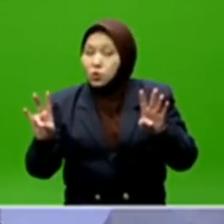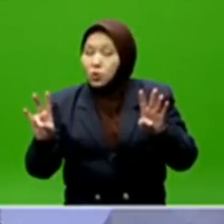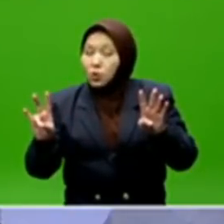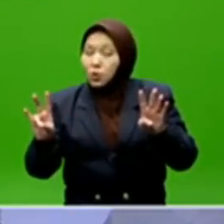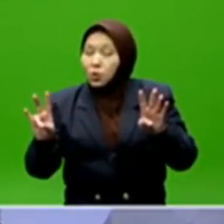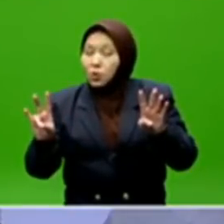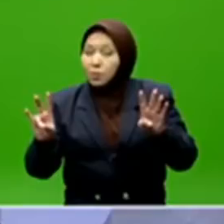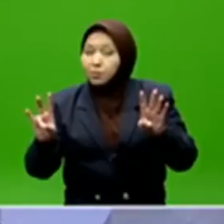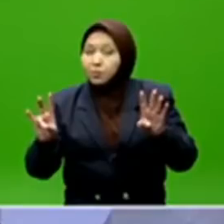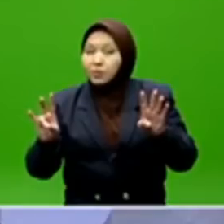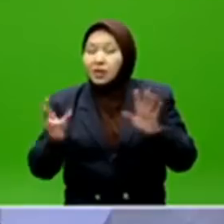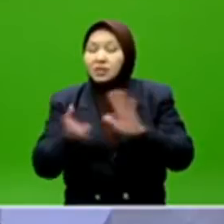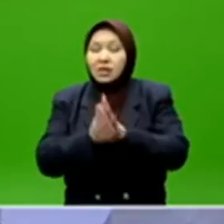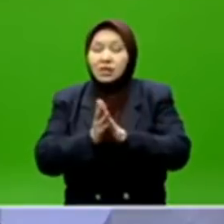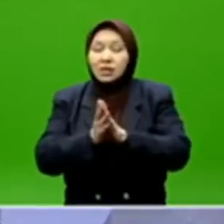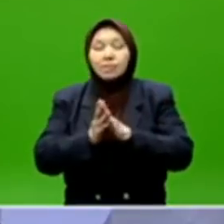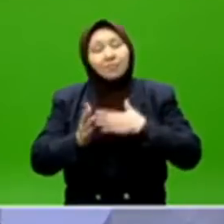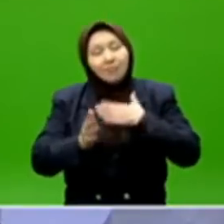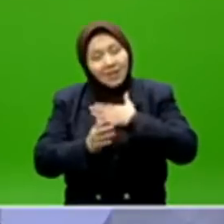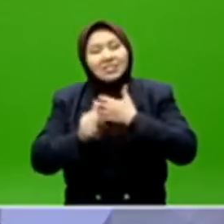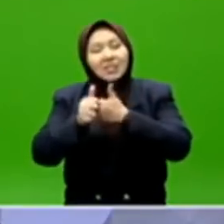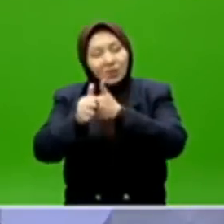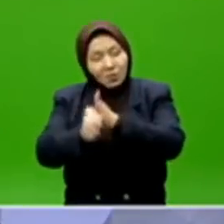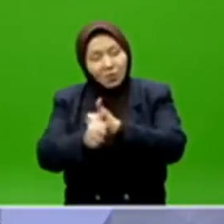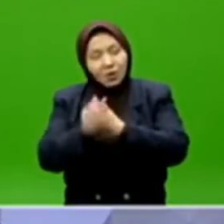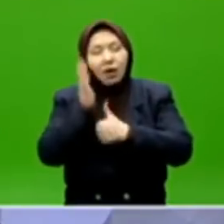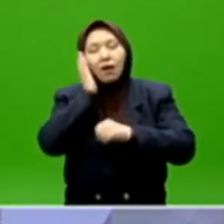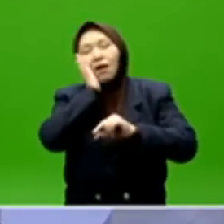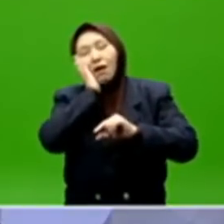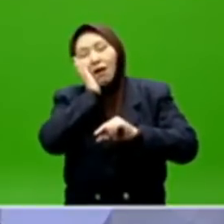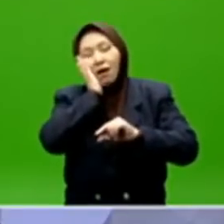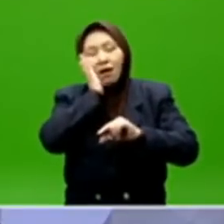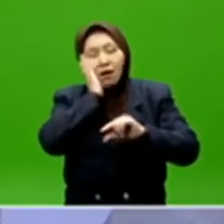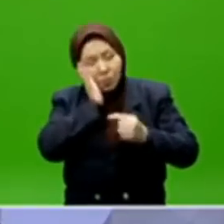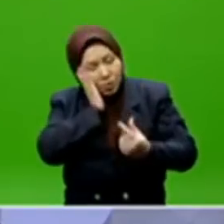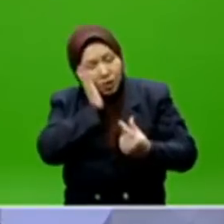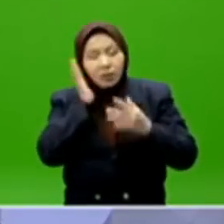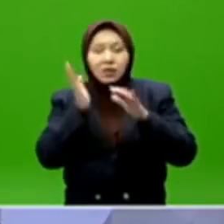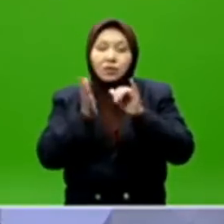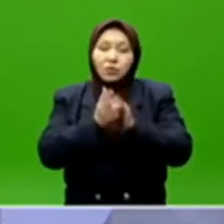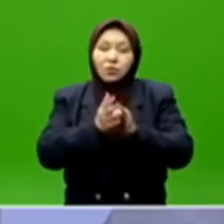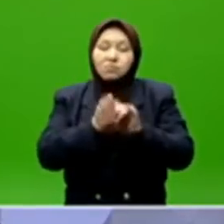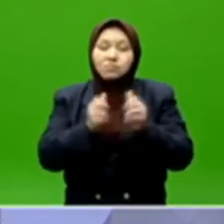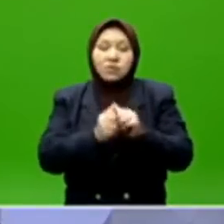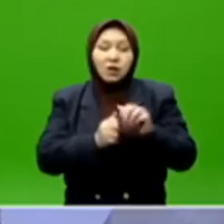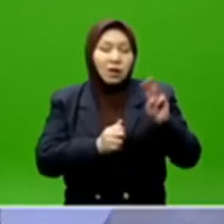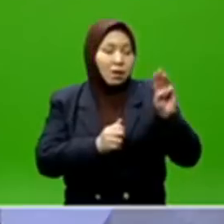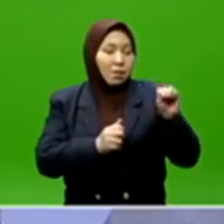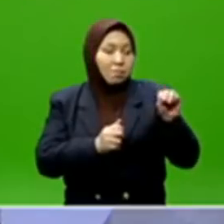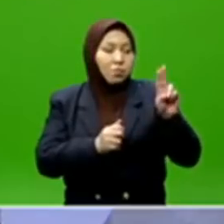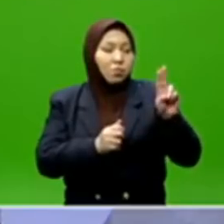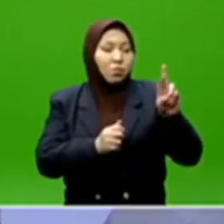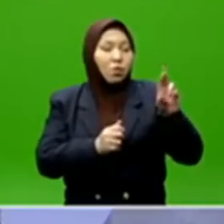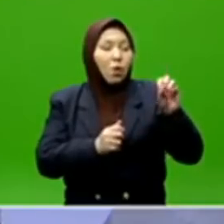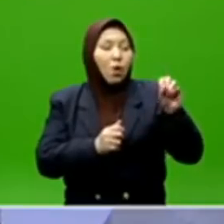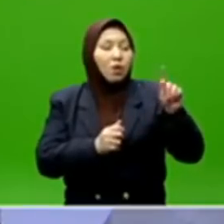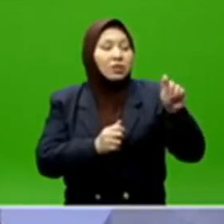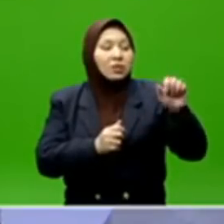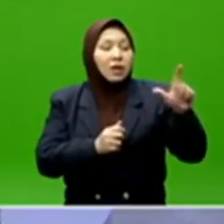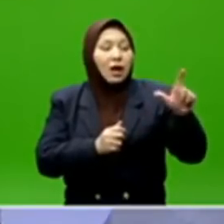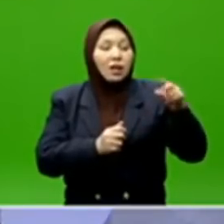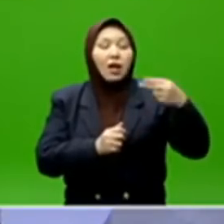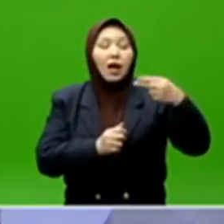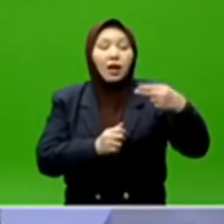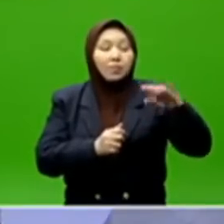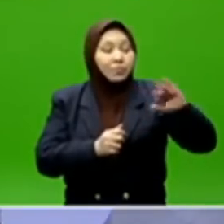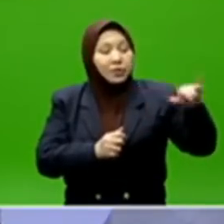Jadi jemputlah sama-sama kita baca. Dan permulaan ini saya nak cuba baca dengan bacaan Murattal Hijaz insya-Allah taala. Jom kita